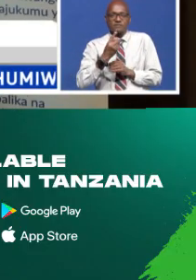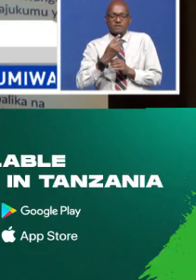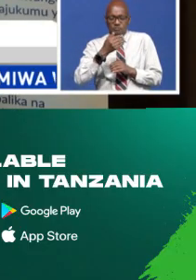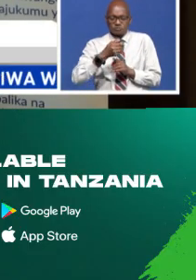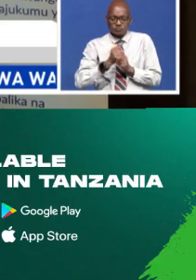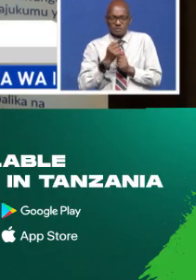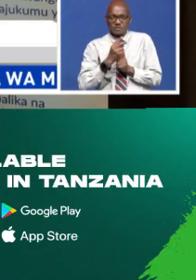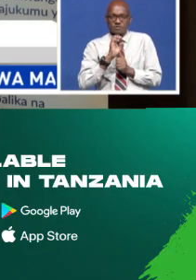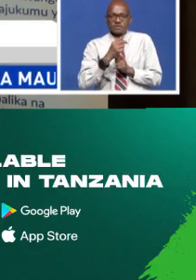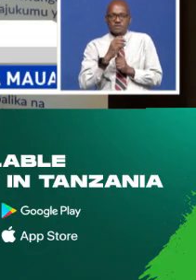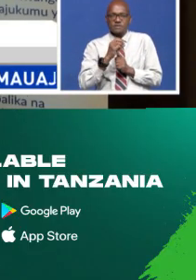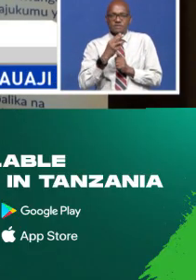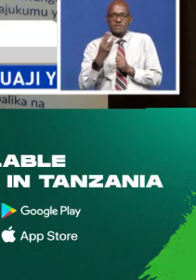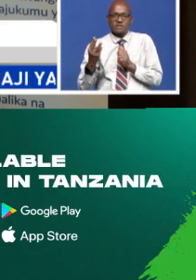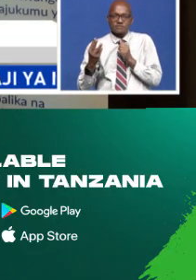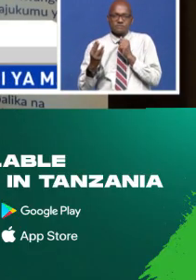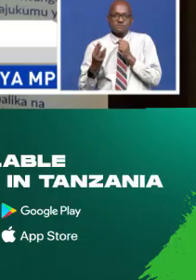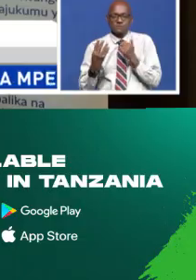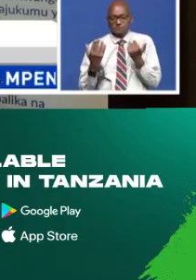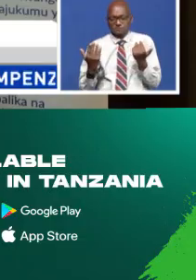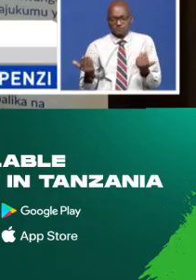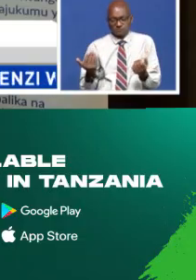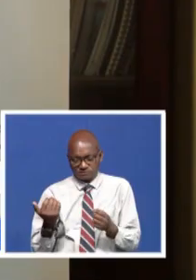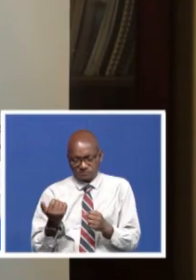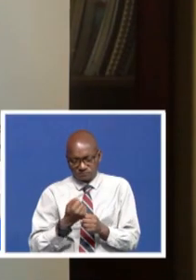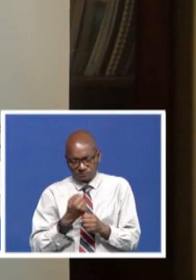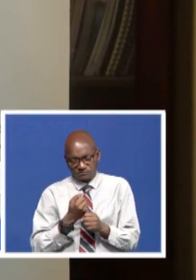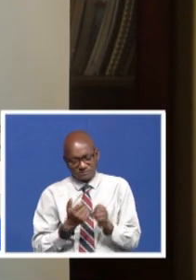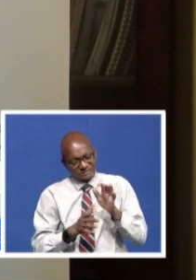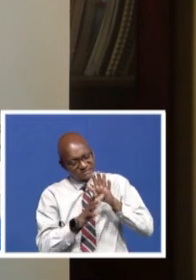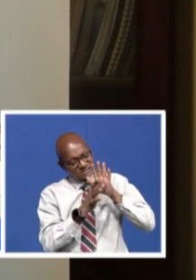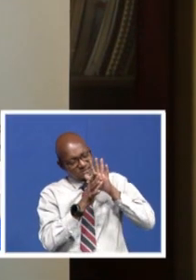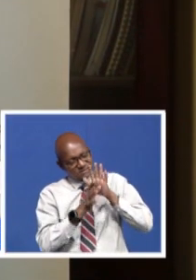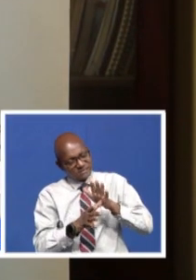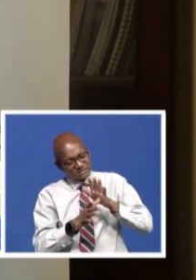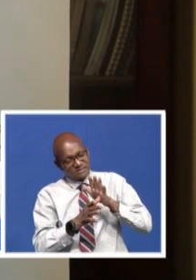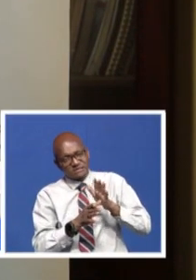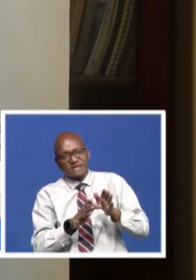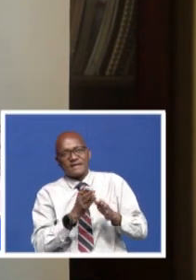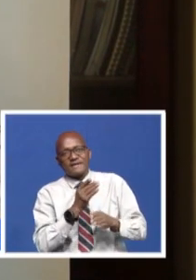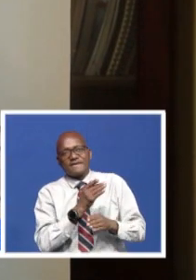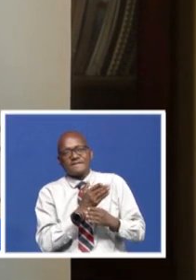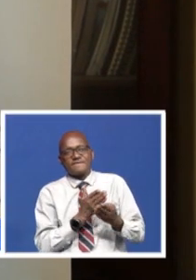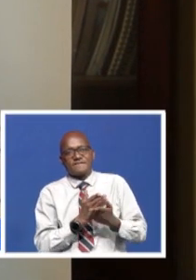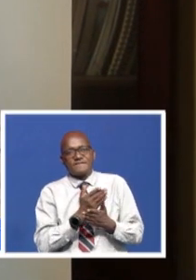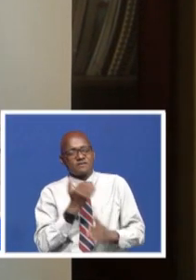2023 kwa tuhuma Za kufanya kitendo cha kikatili cha kumchoma visu